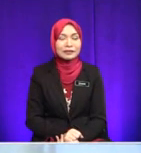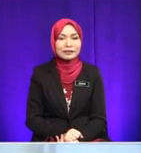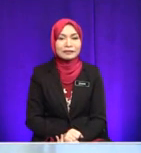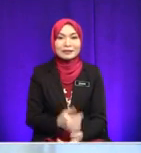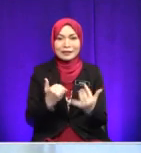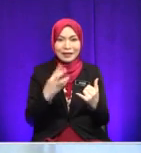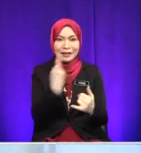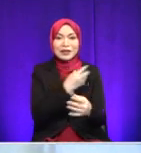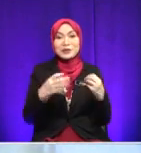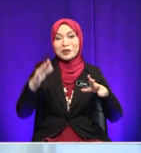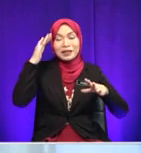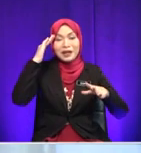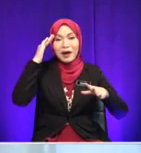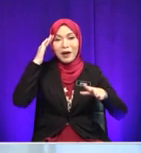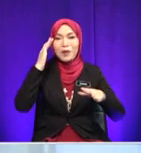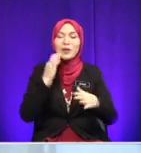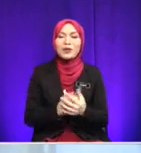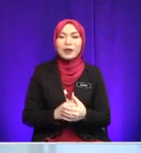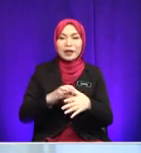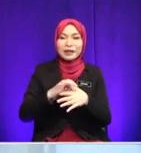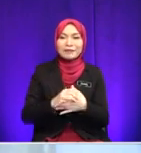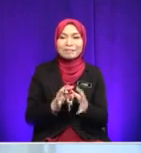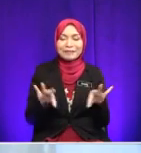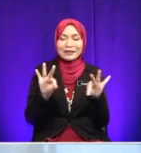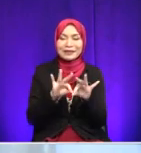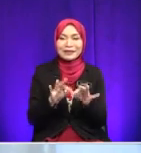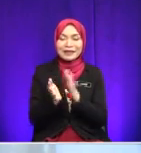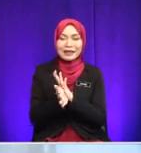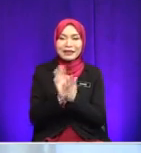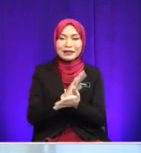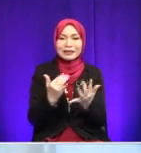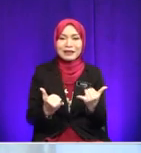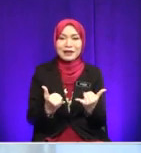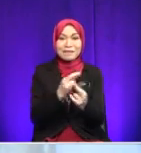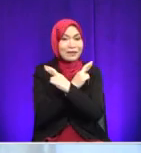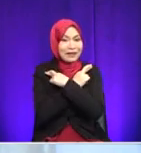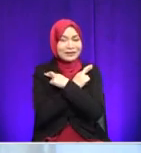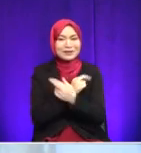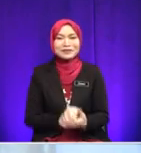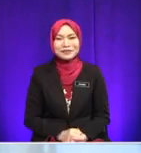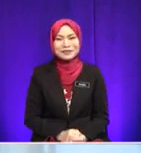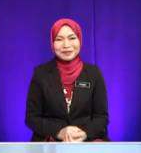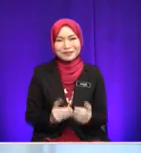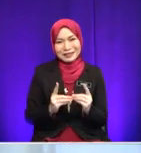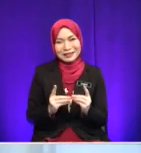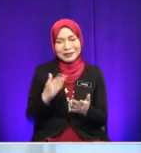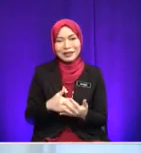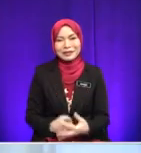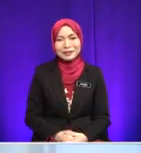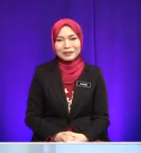kandungan dalam Kementerian Luar Negeri. Kita berehat dulu sebentar, kembali lagi selepas ini. Terus bersama kami dalam Didik TV